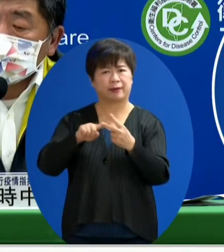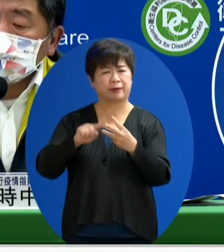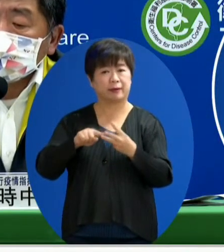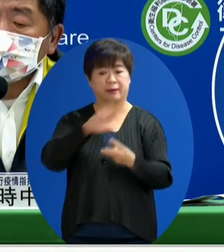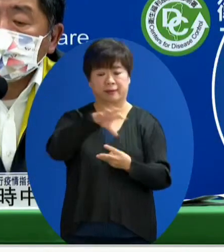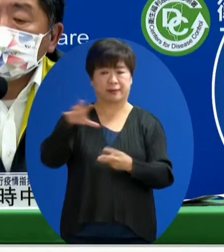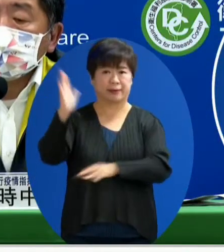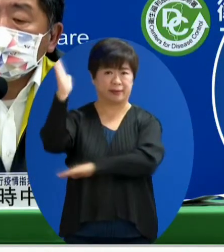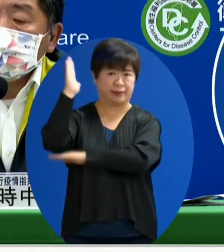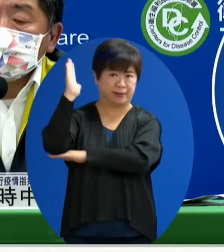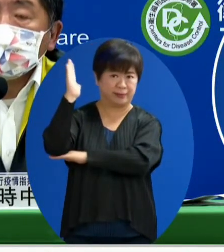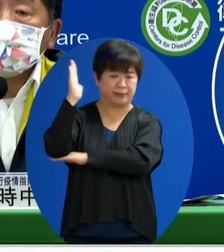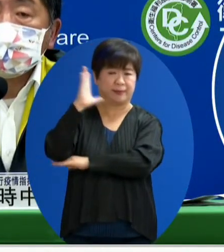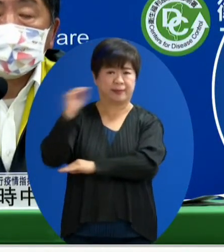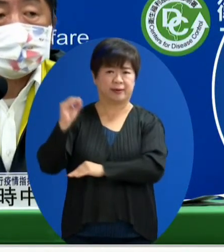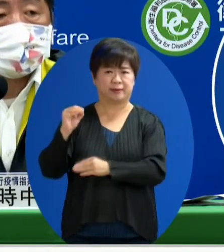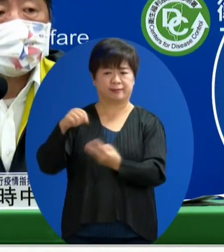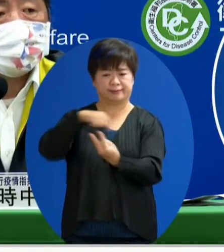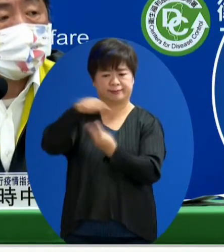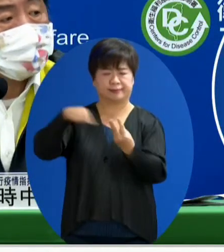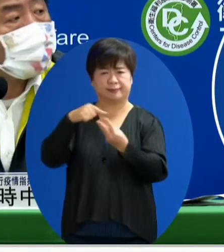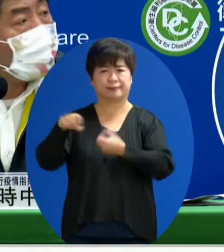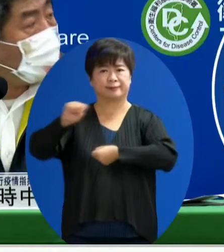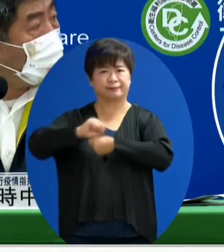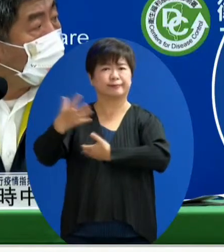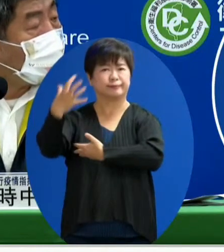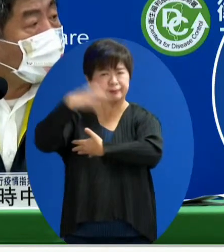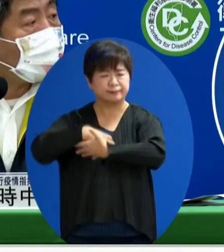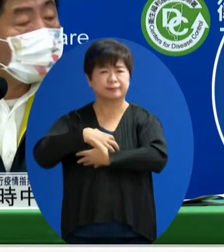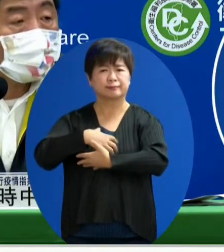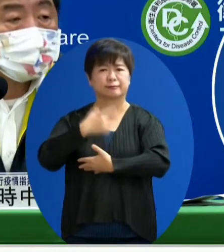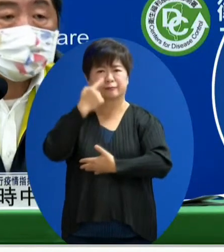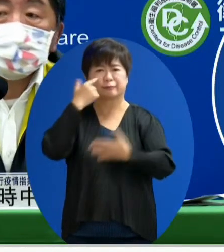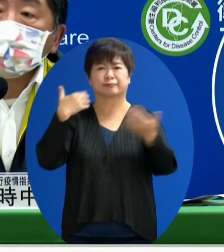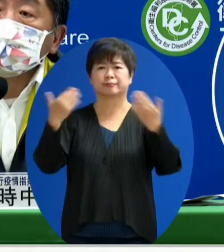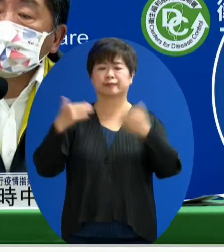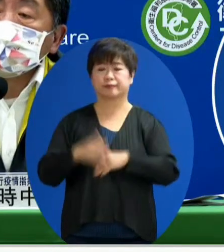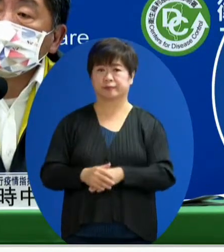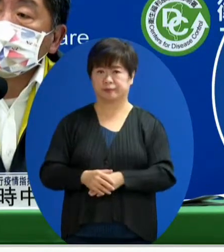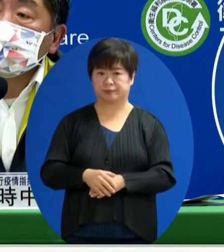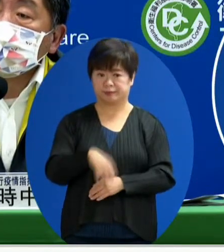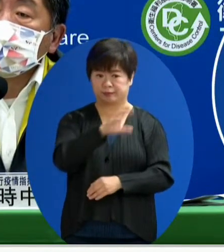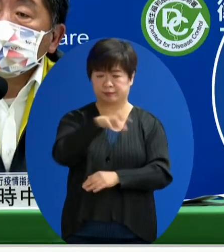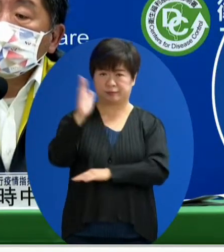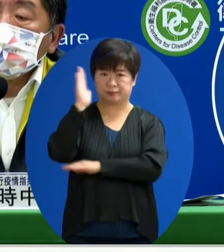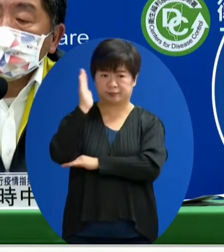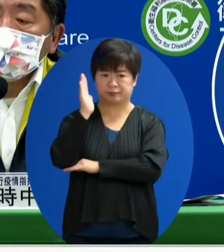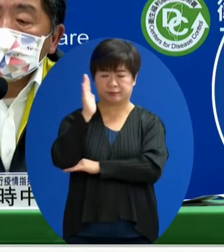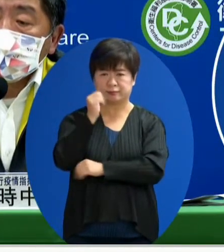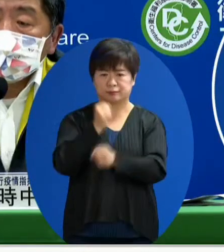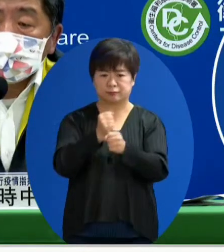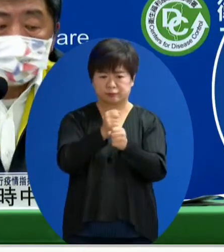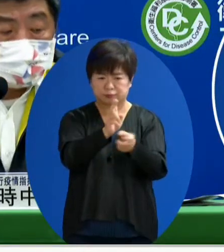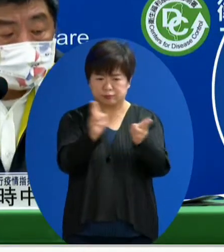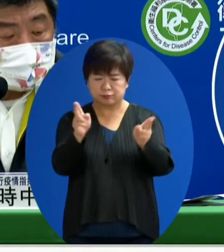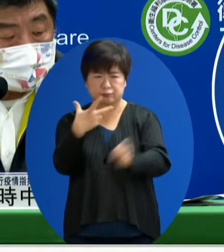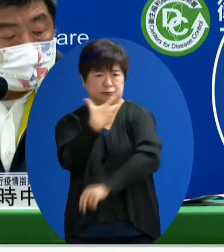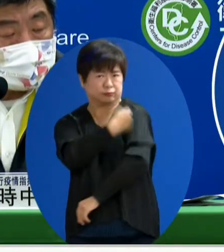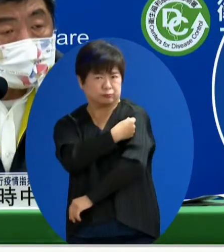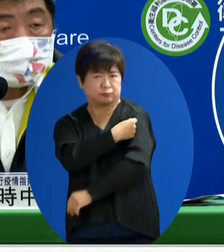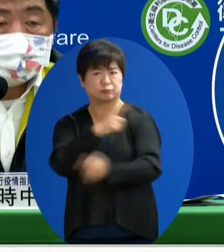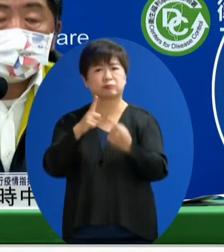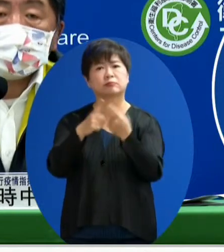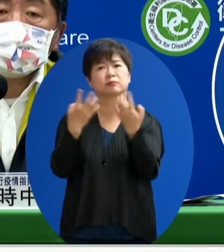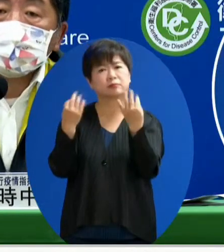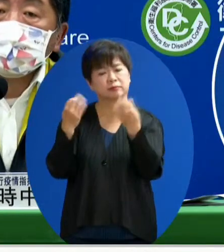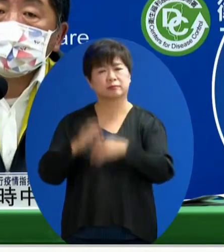地方政府各个要把这三个加起来，比较看得出来哈，在地方在运作这些事情。好，所以我第一要强调，这个